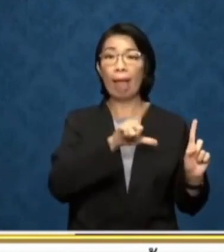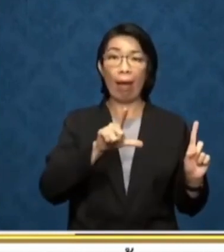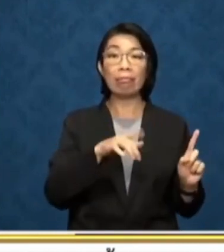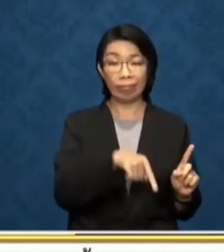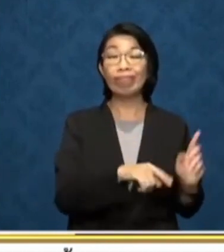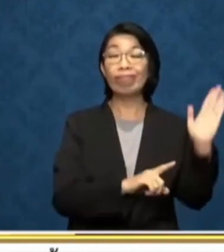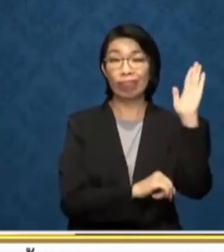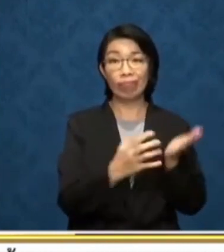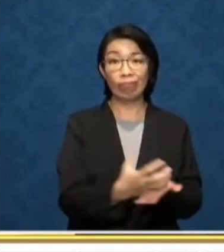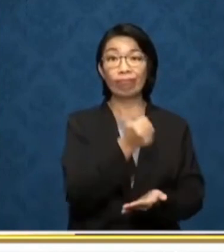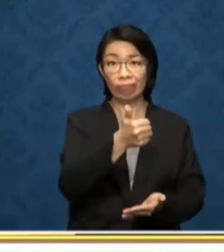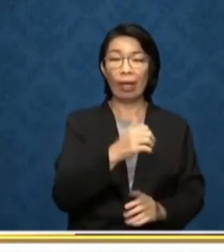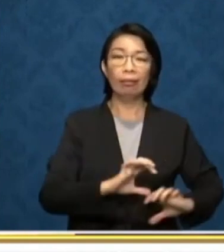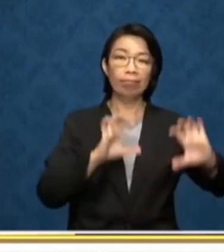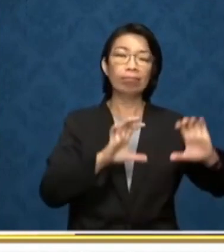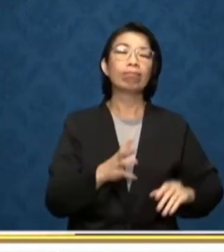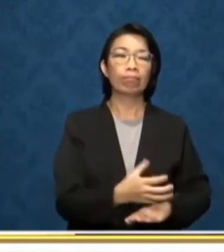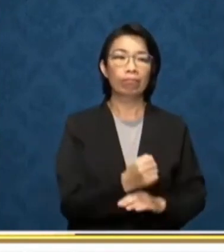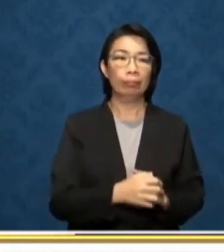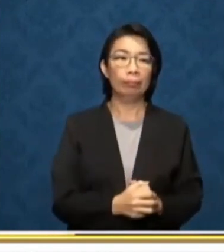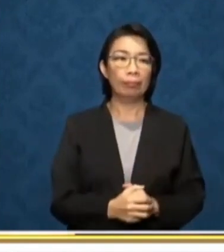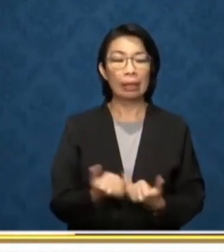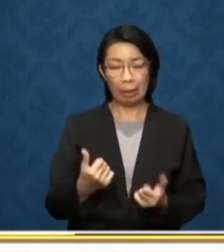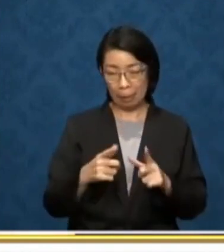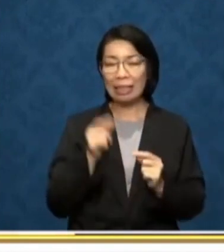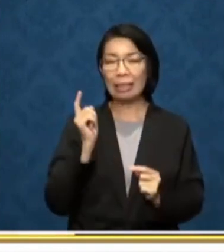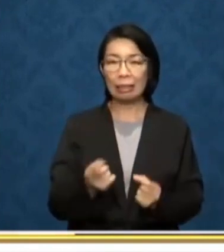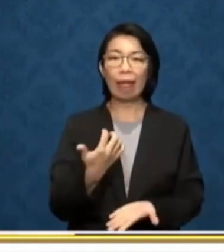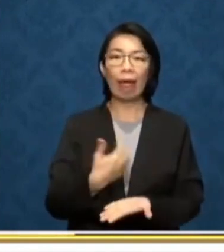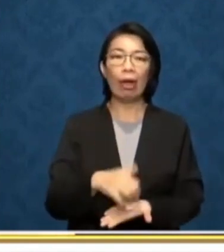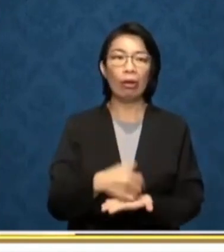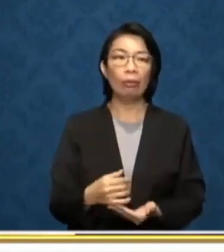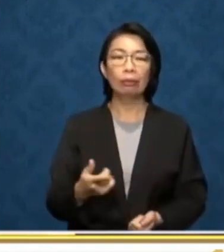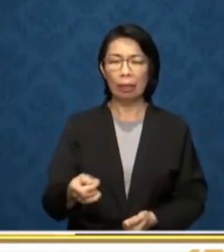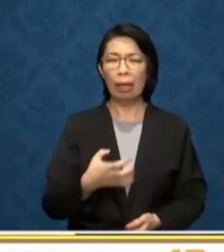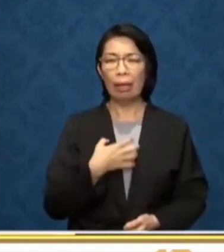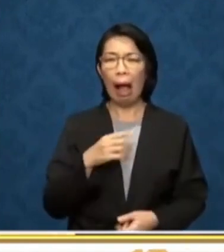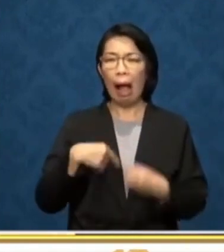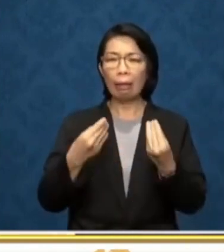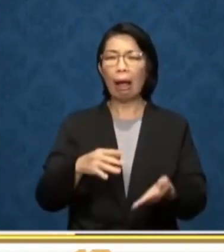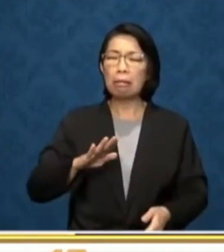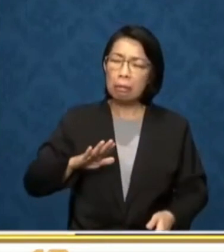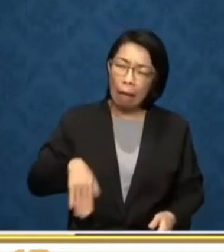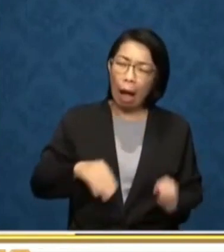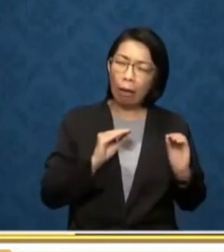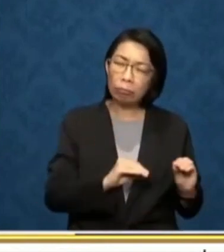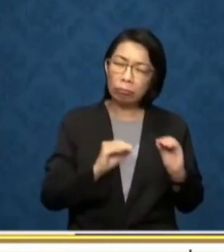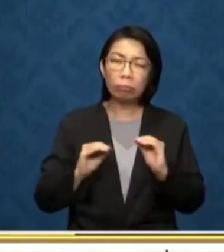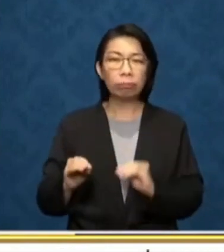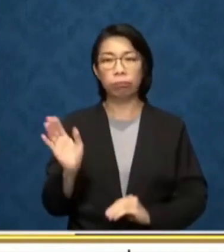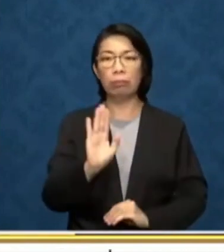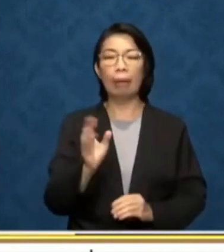กที่เขาดูแลทางนี้มานะครับนี่เป็นเรื่องจริงๆนะครับเพราะนั้นเราอย่าช้านะครับเราช้าเนี่ย